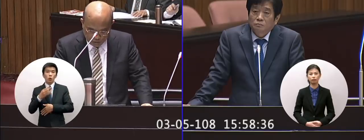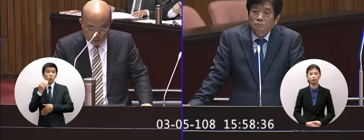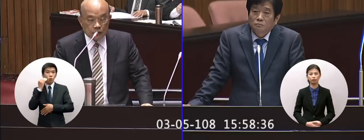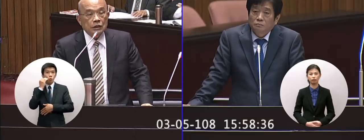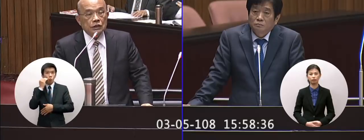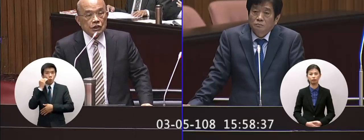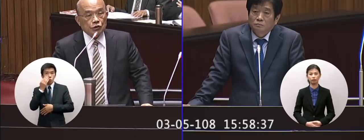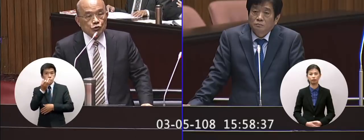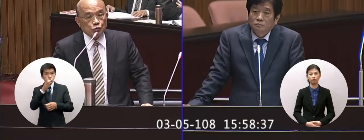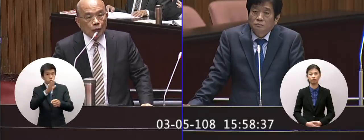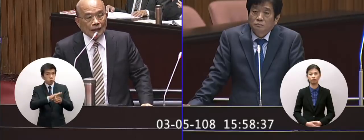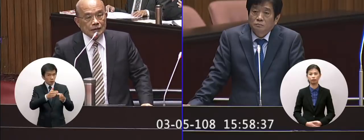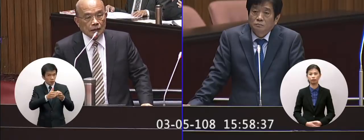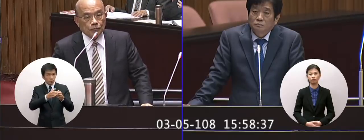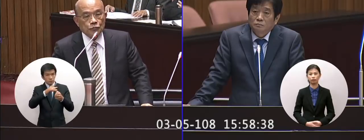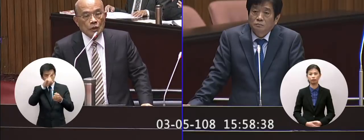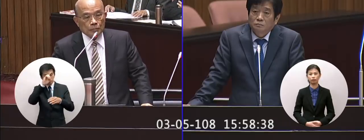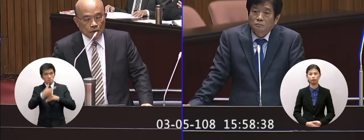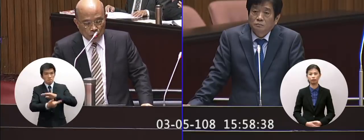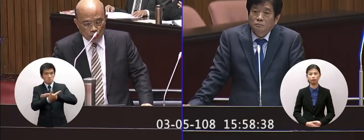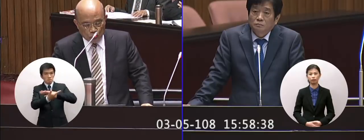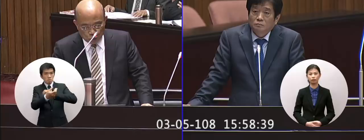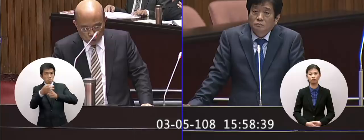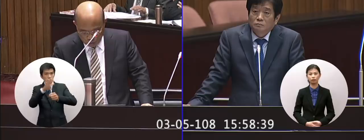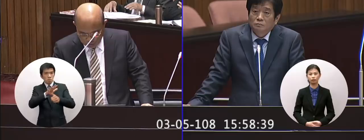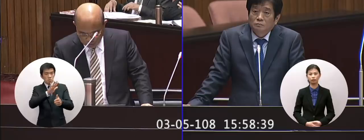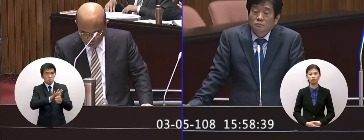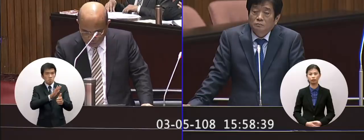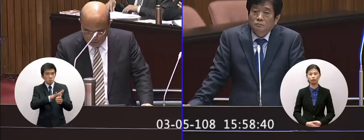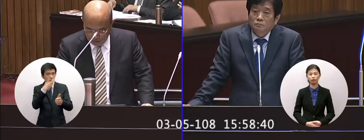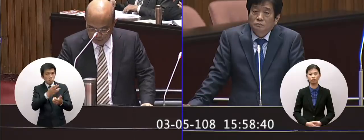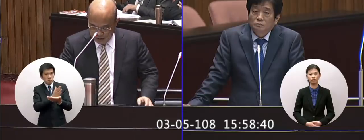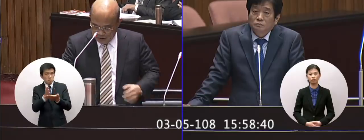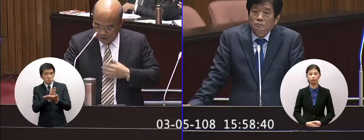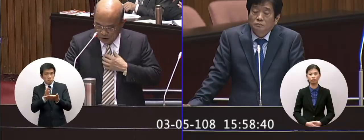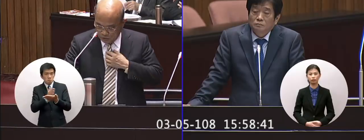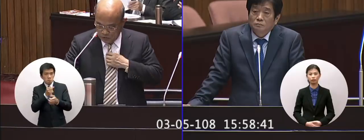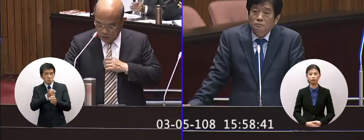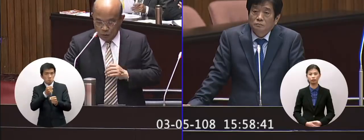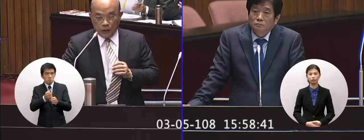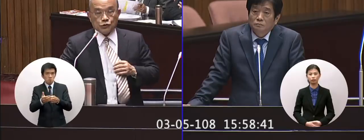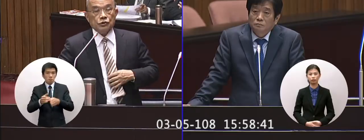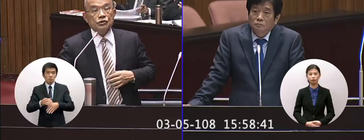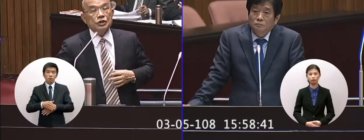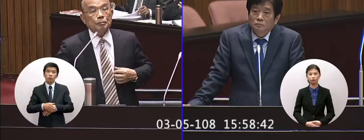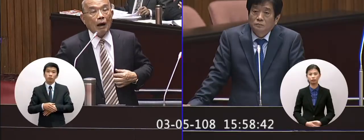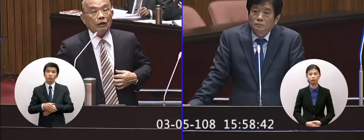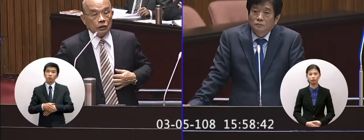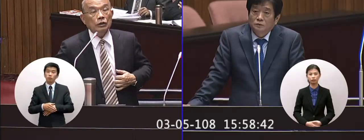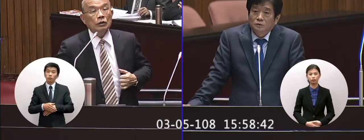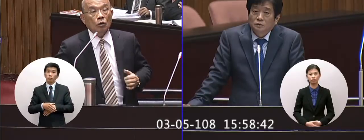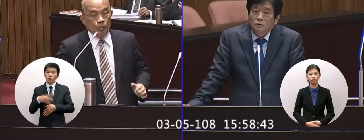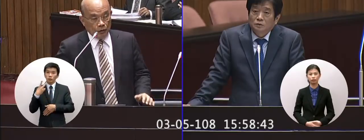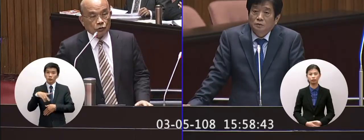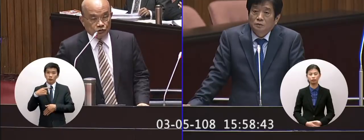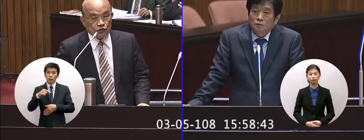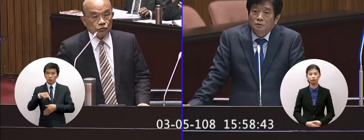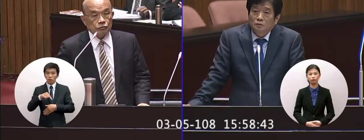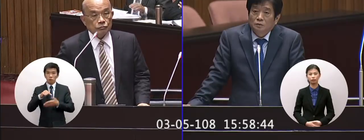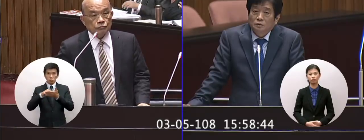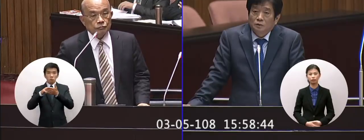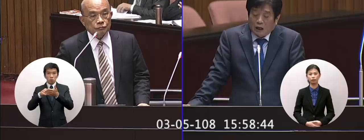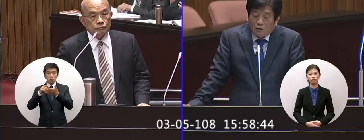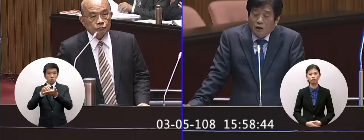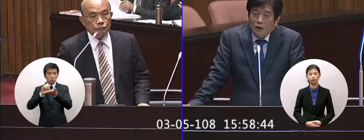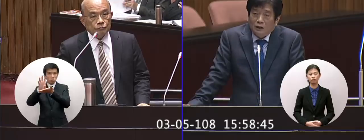的部分，尽速完成评估的作业，然后会循序报核，我们都支